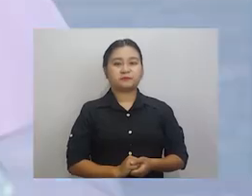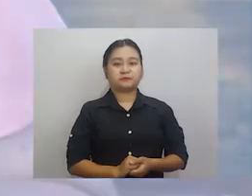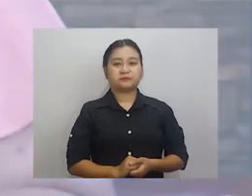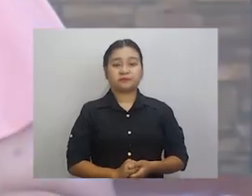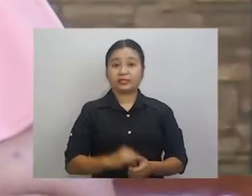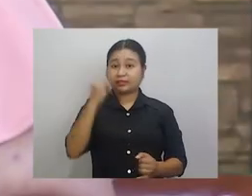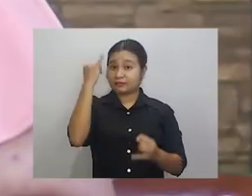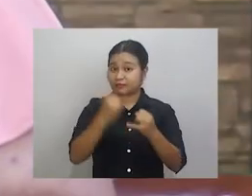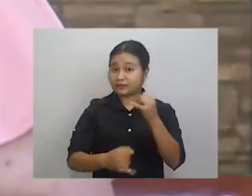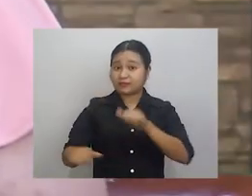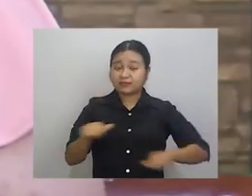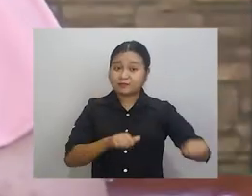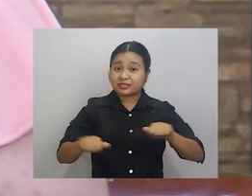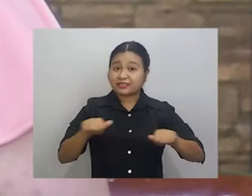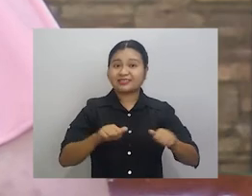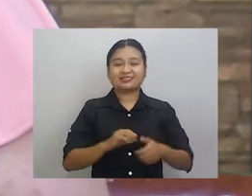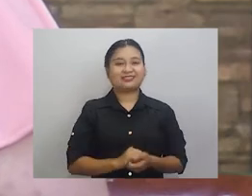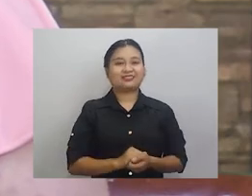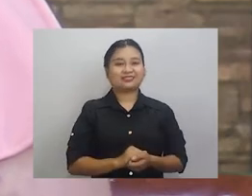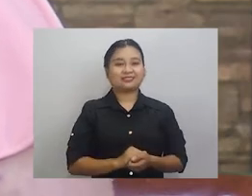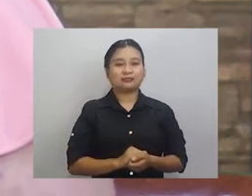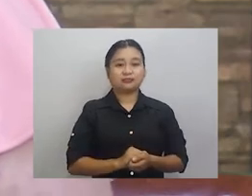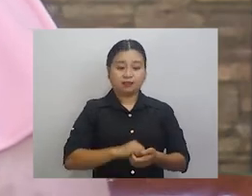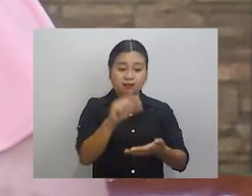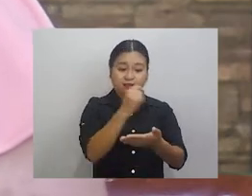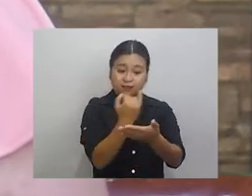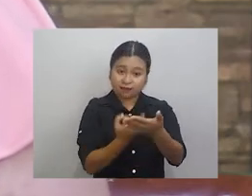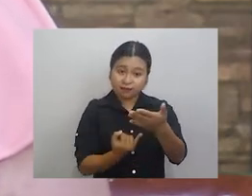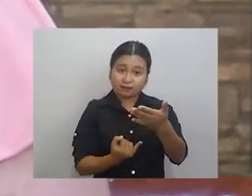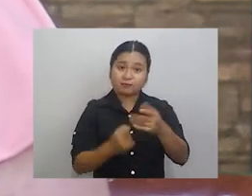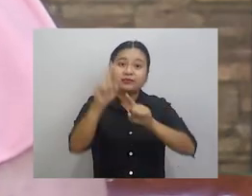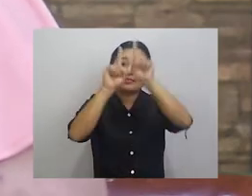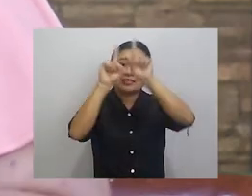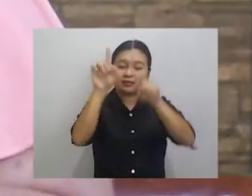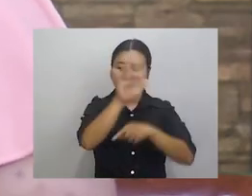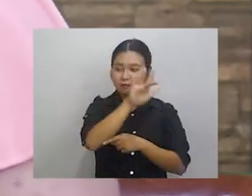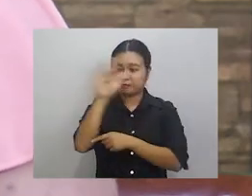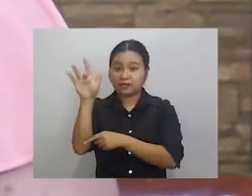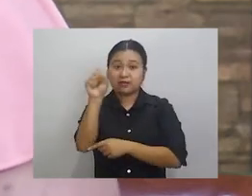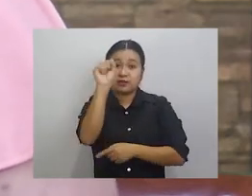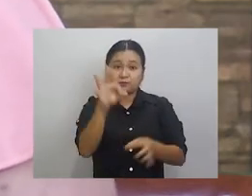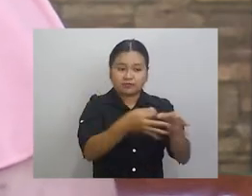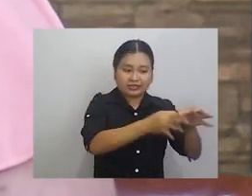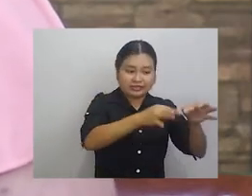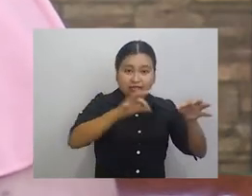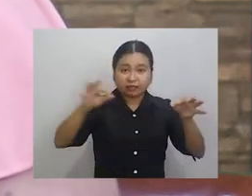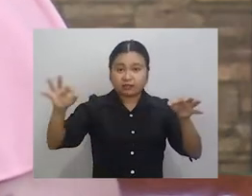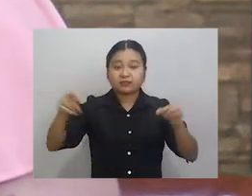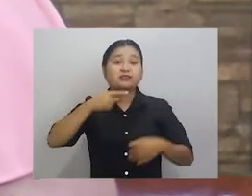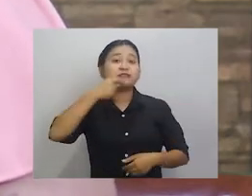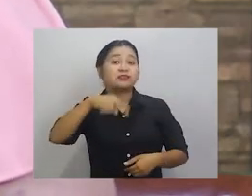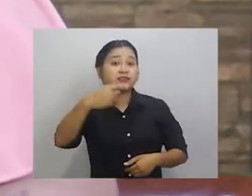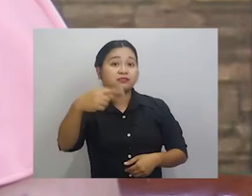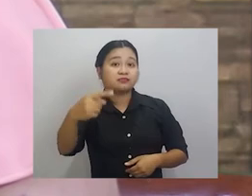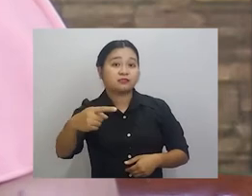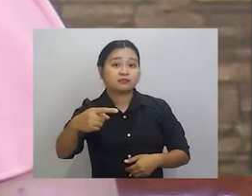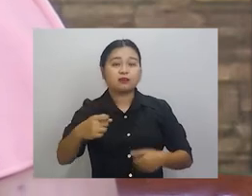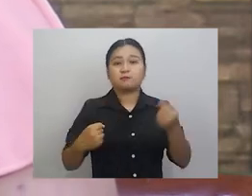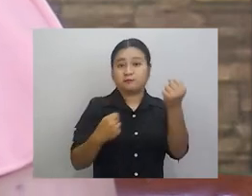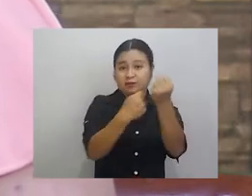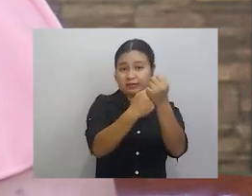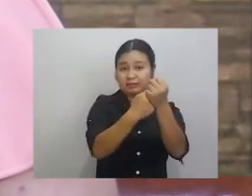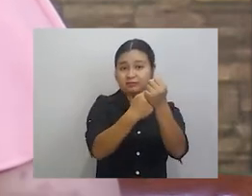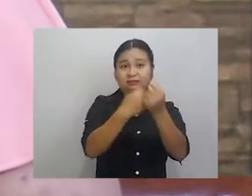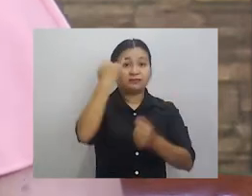Sa huli nating gawain, iguhit ang hugis bituin sa patlang kung ang pangungusap ay nagpapahayag ng